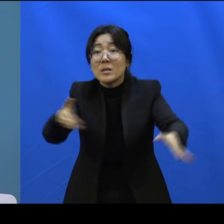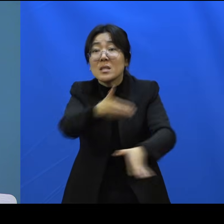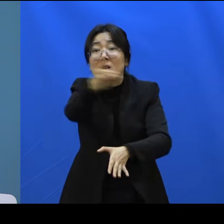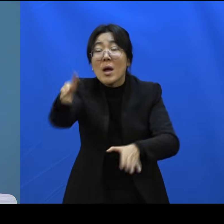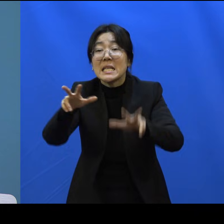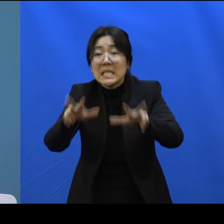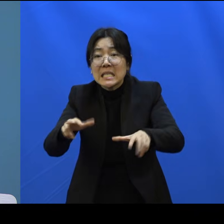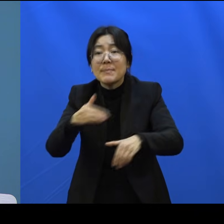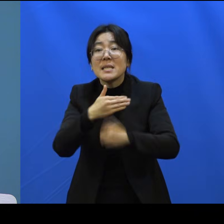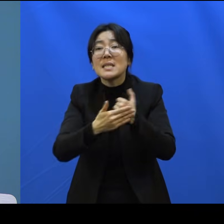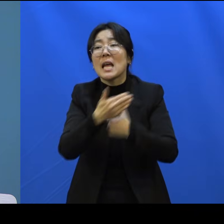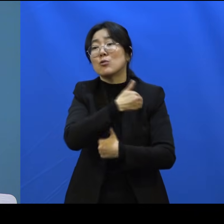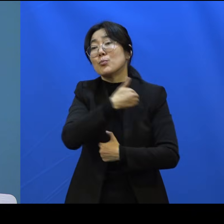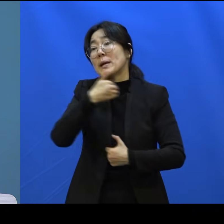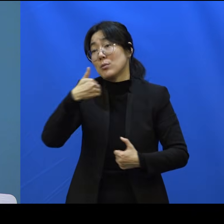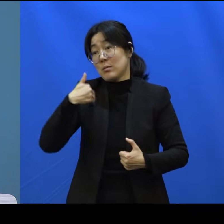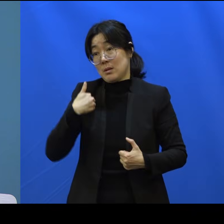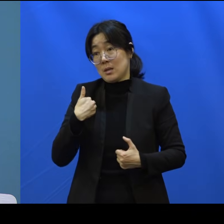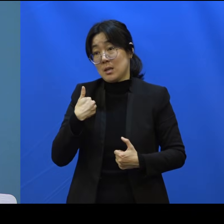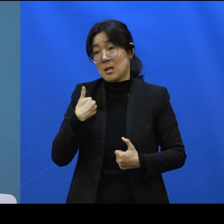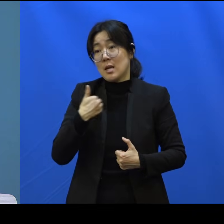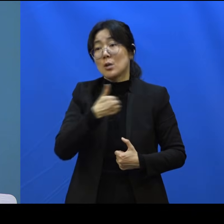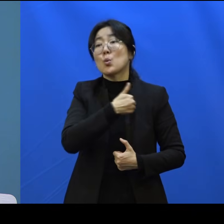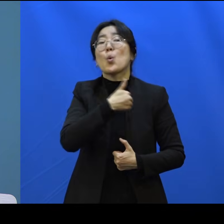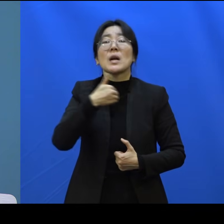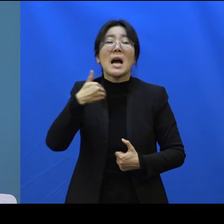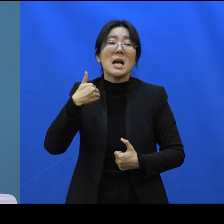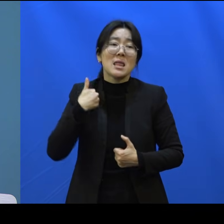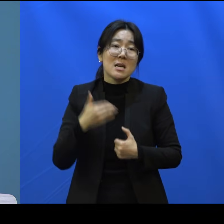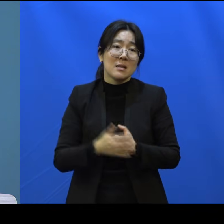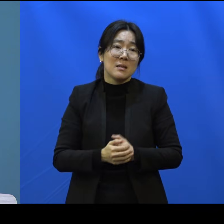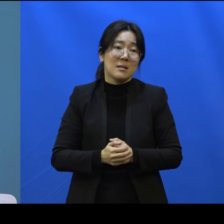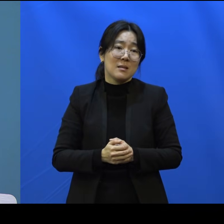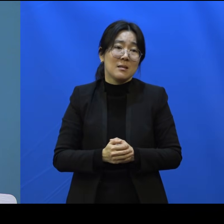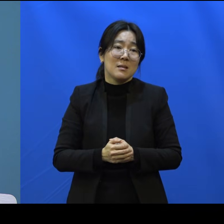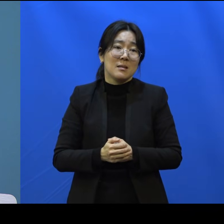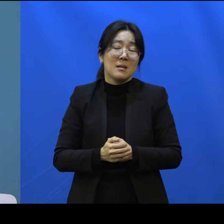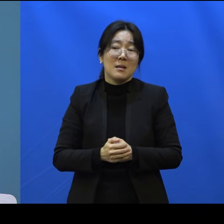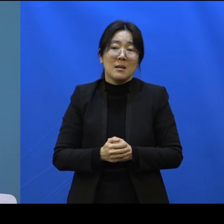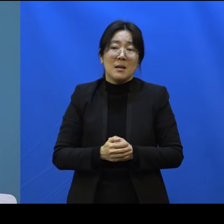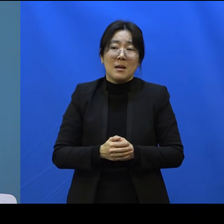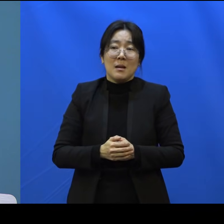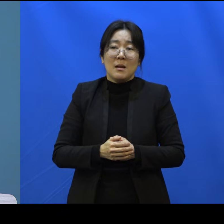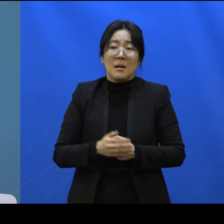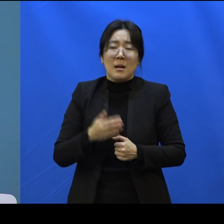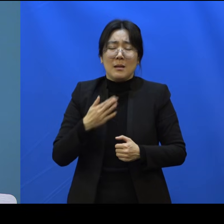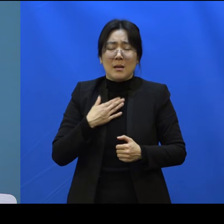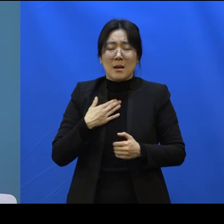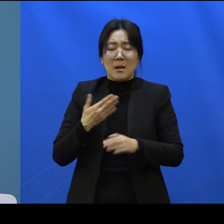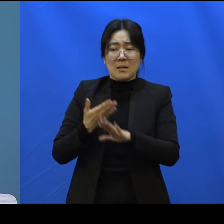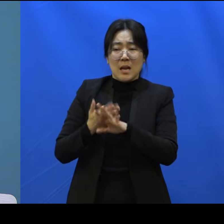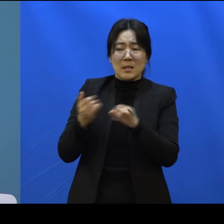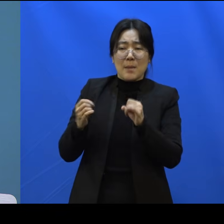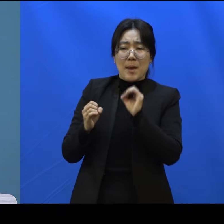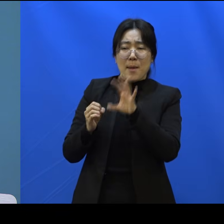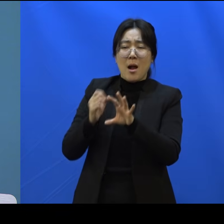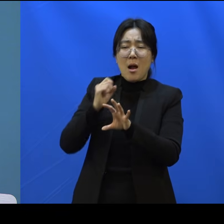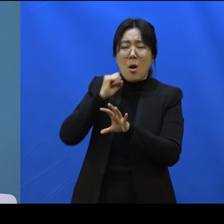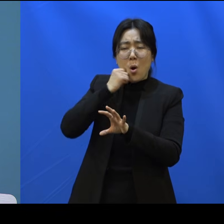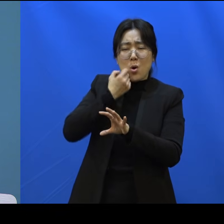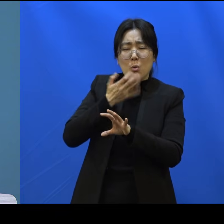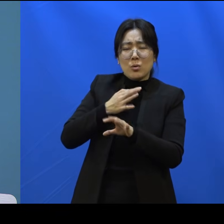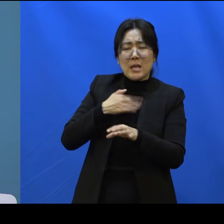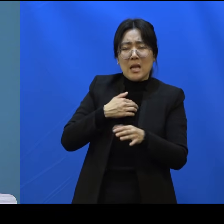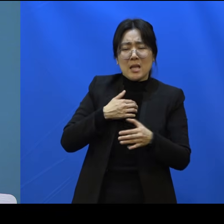여러분, 연약함이 실패가 아닙니다. 여러분들이 오늘 혹시 연약한 어떤 남에게 말할 수 없는 연약함을 가지고 있는